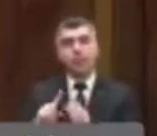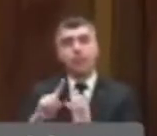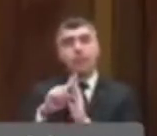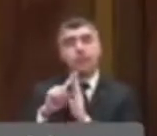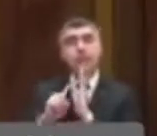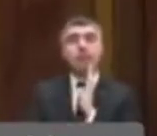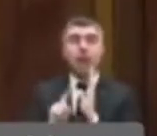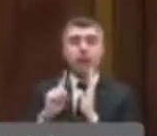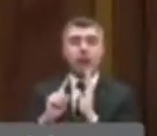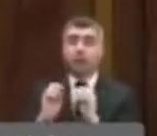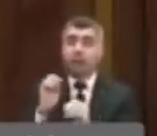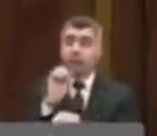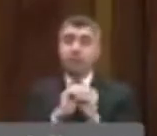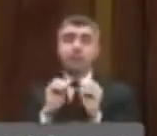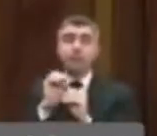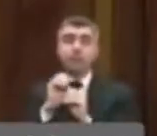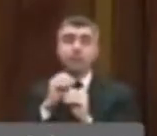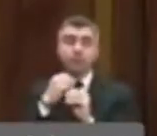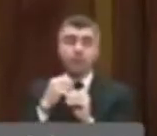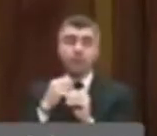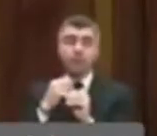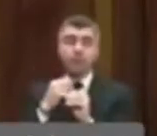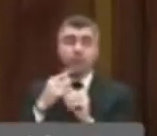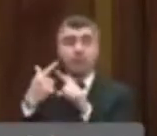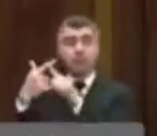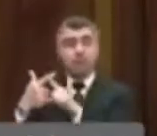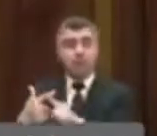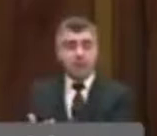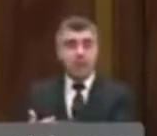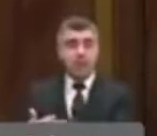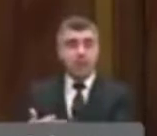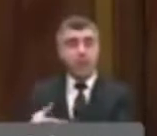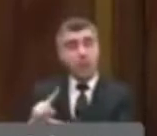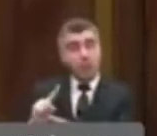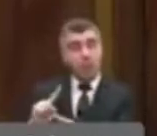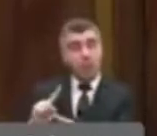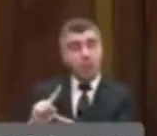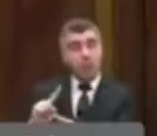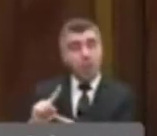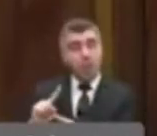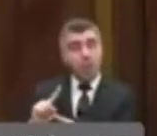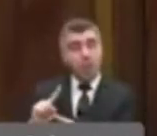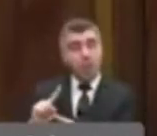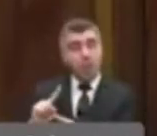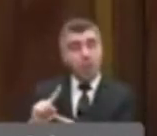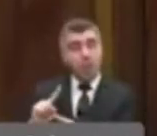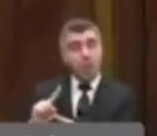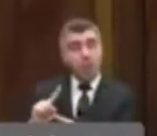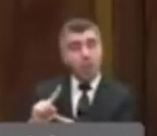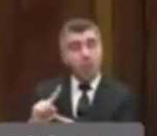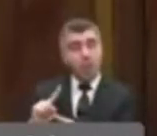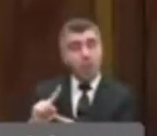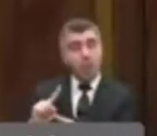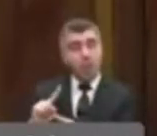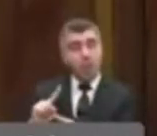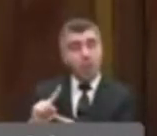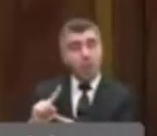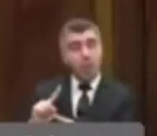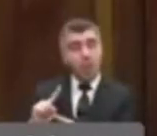نحطوا يعني البيدجي، وكانت الاولويات اللي هي اولويات اجتماعيه، ولكن